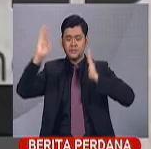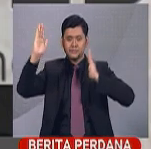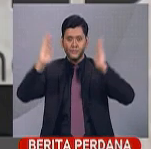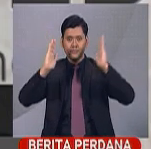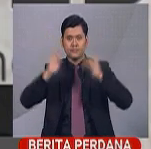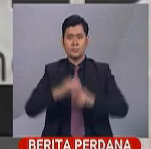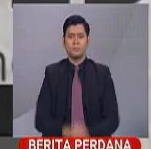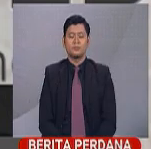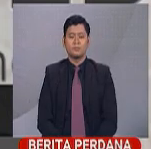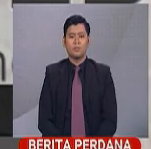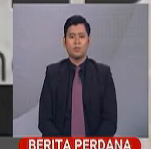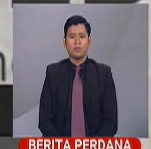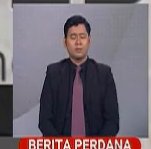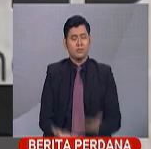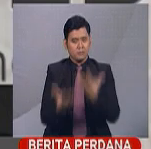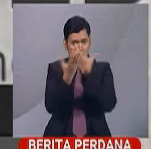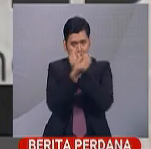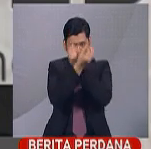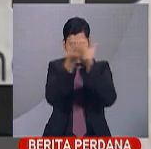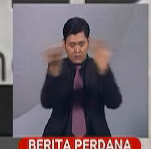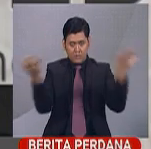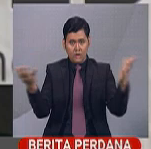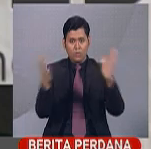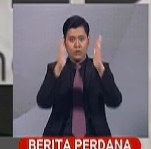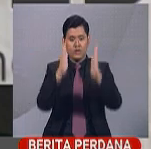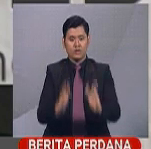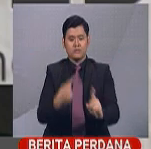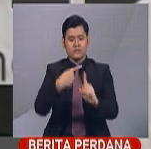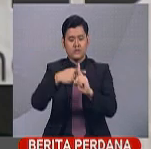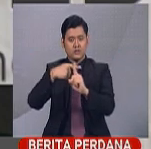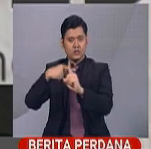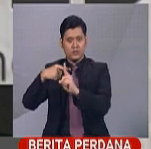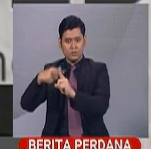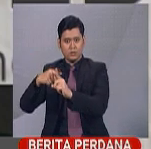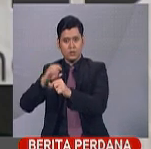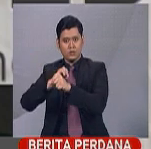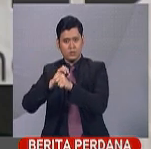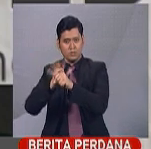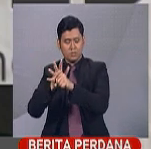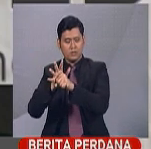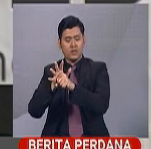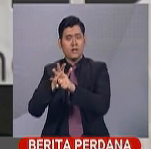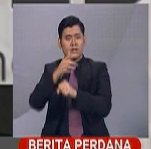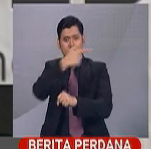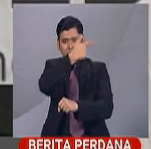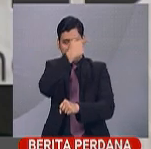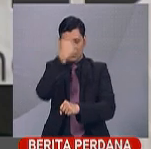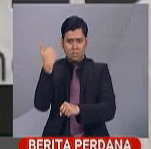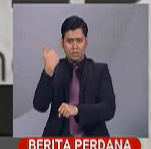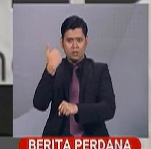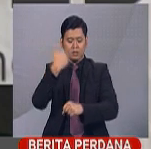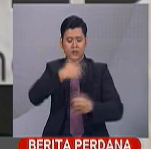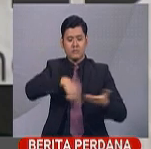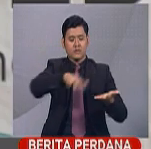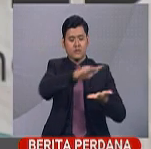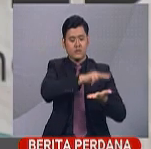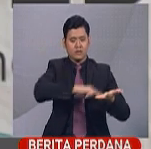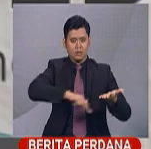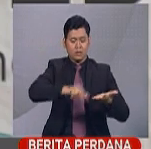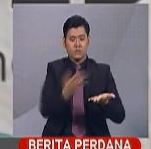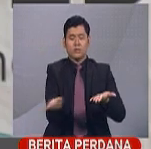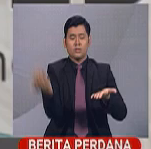Ingin dimaklumkan bahawa kes-kes positif baru ini telah dikesan hasil bersaringan ulangan dalam tempoh mereka